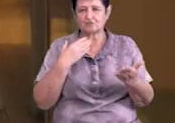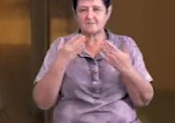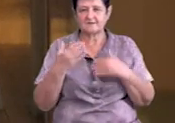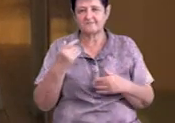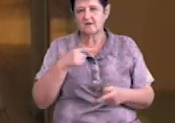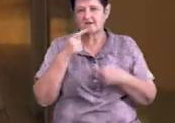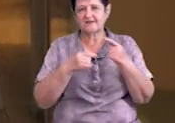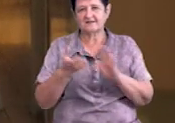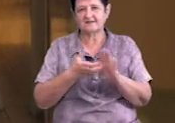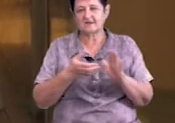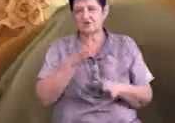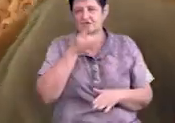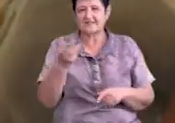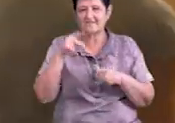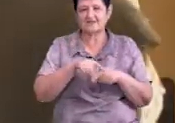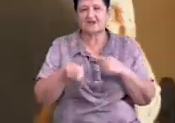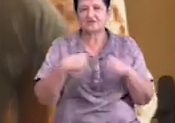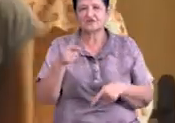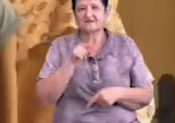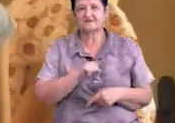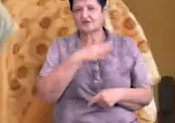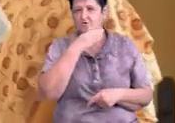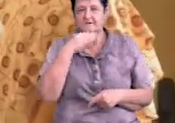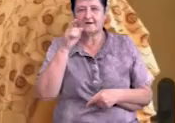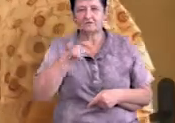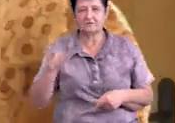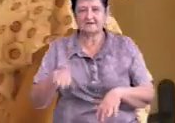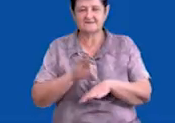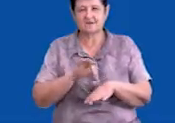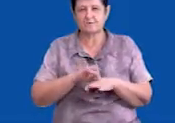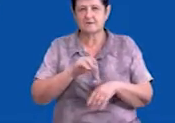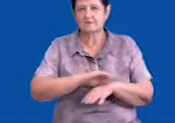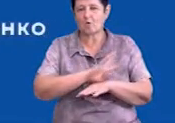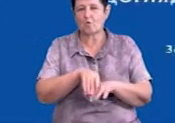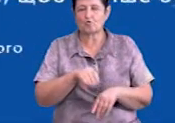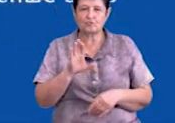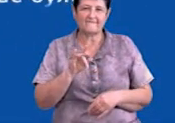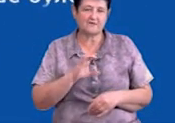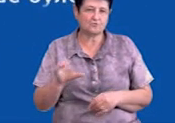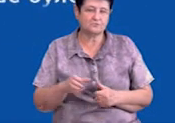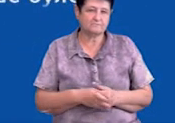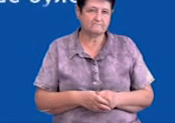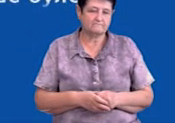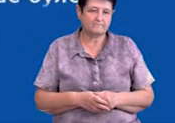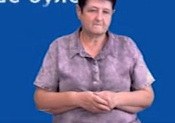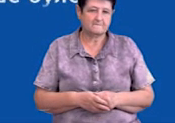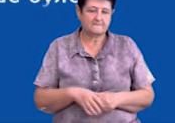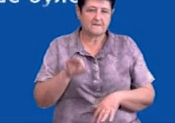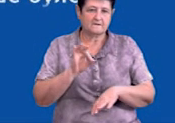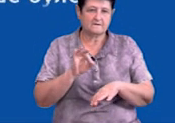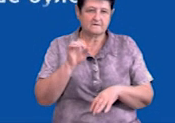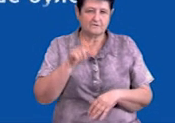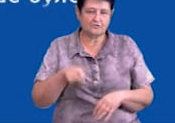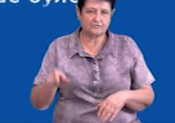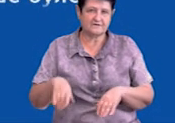на брак часу і навантаження через те, що багато колег захворіли на коронавірус. Лікар тільки один, санітарок, пару чоловік